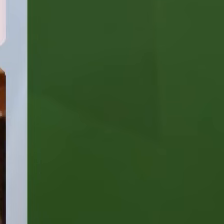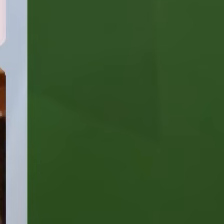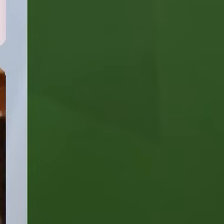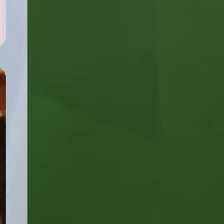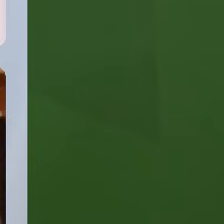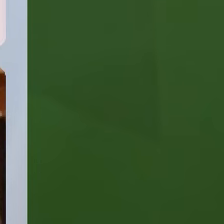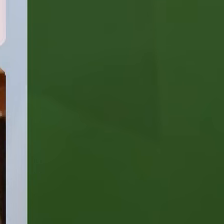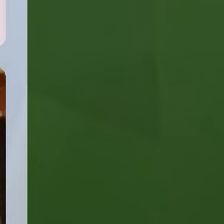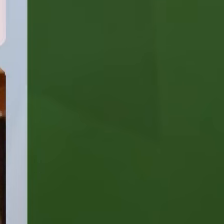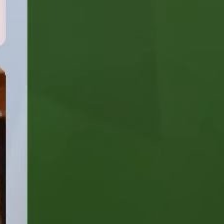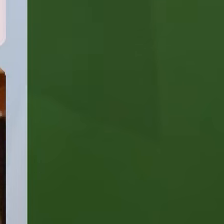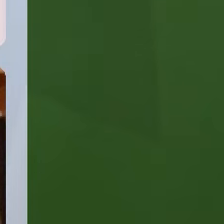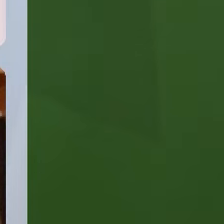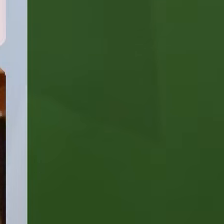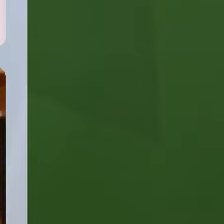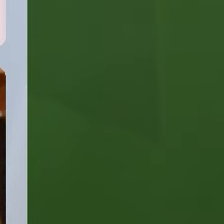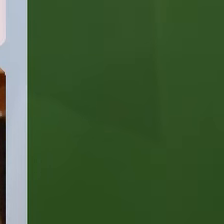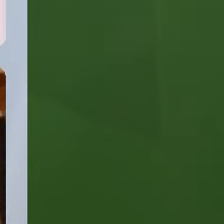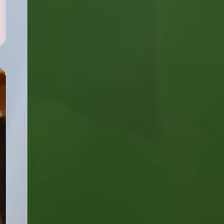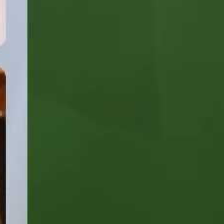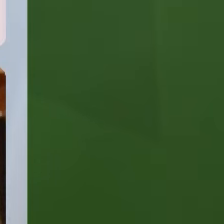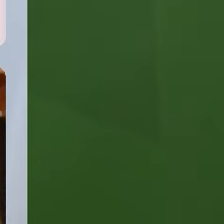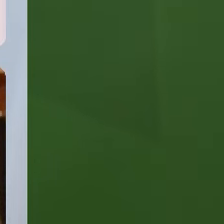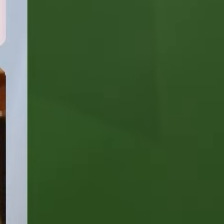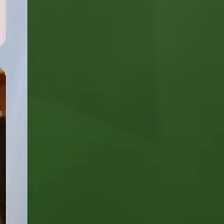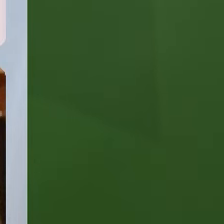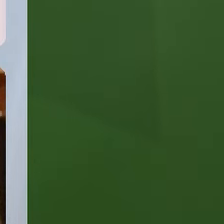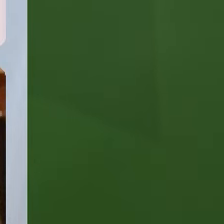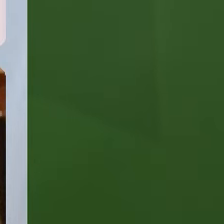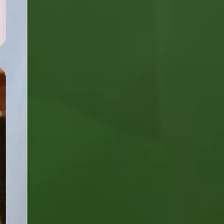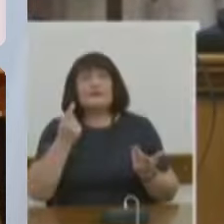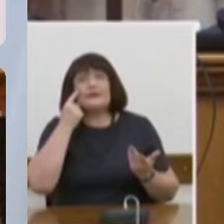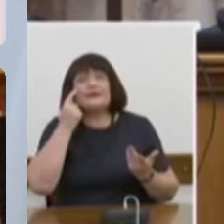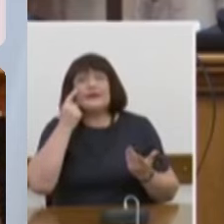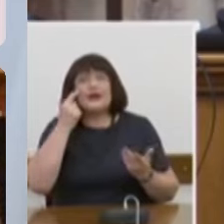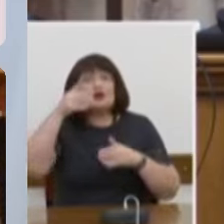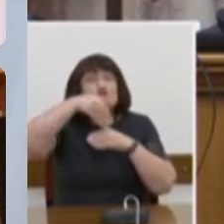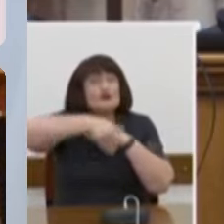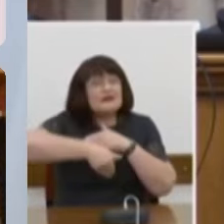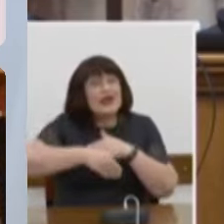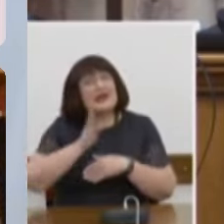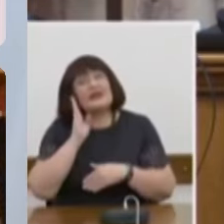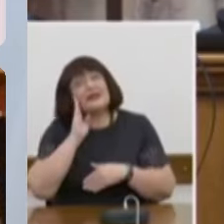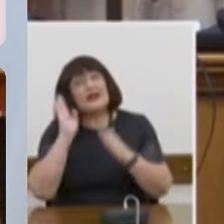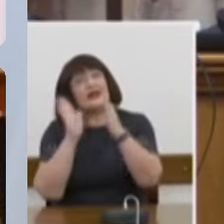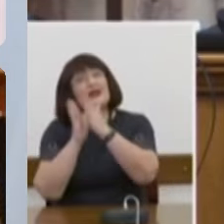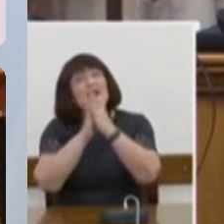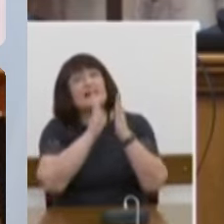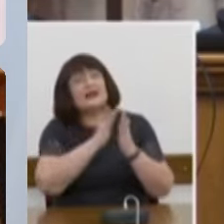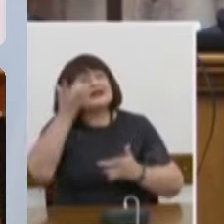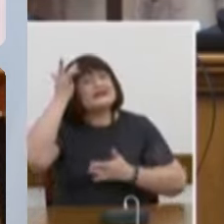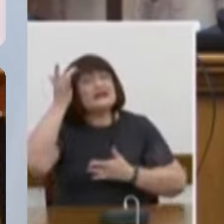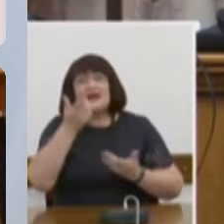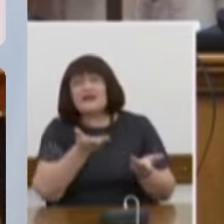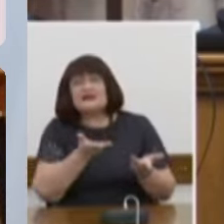κάπως ασύντακτα. Πρέπει να έχεις μια σταθερότητα, μια κατεύθυνση με πειθαρχία και να την τηρείς. Και έτσι